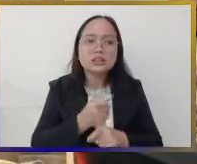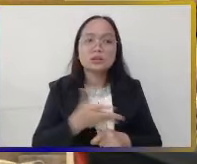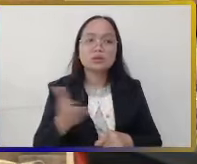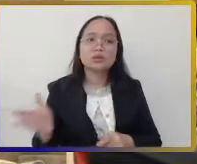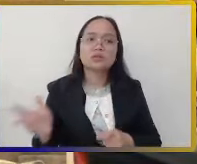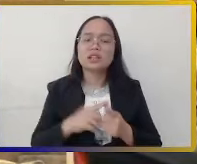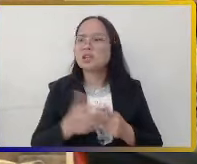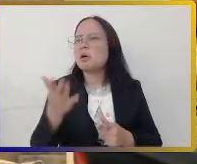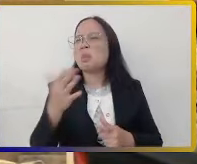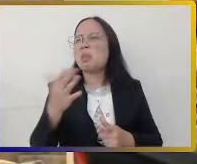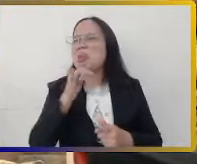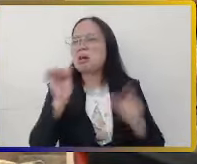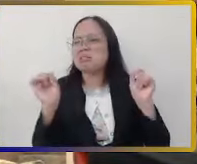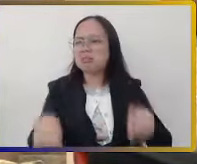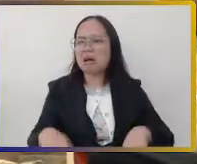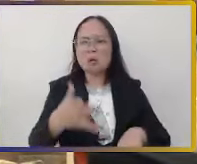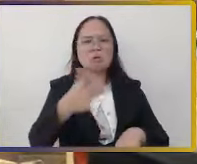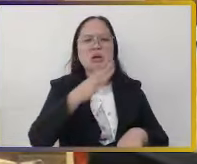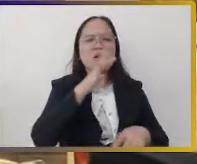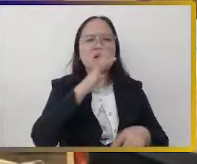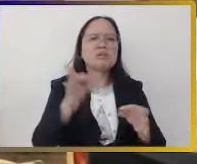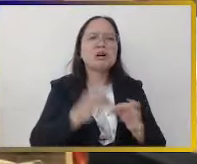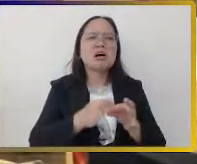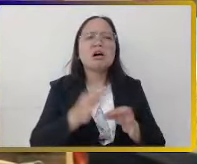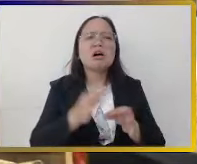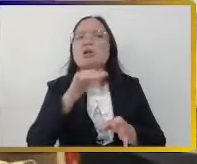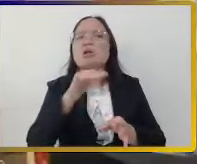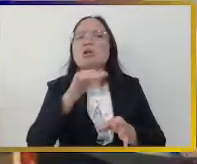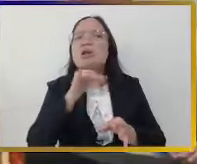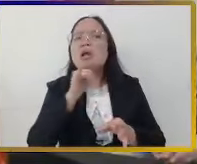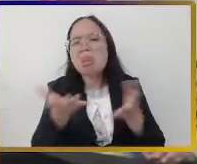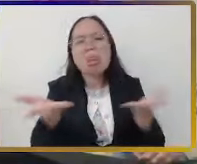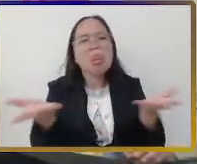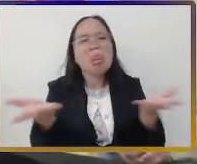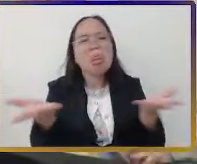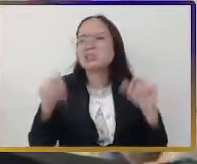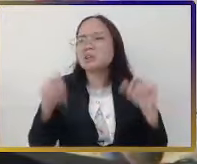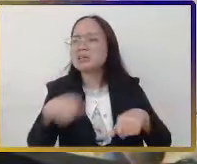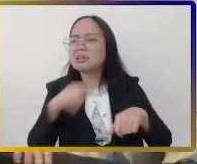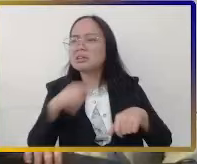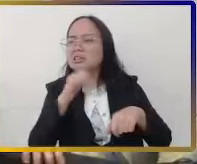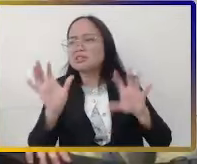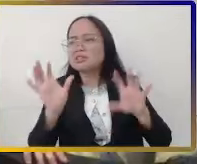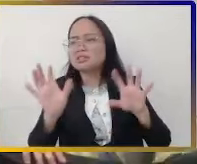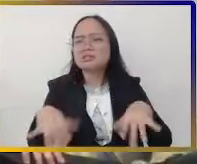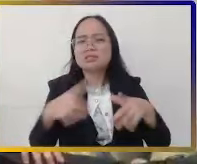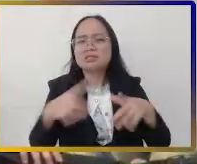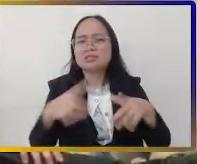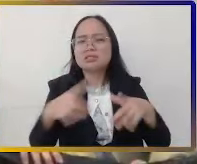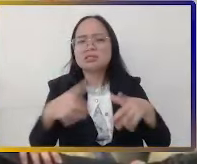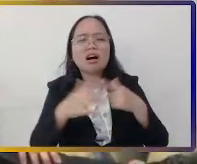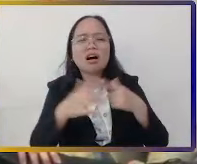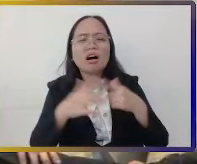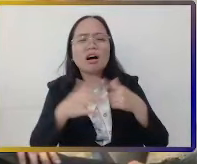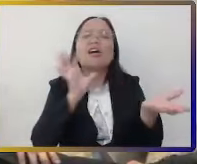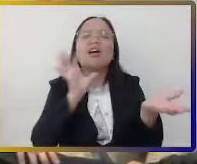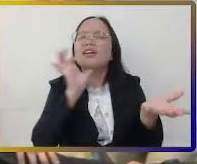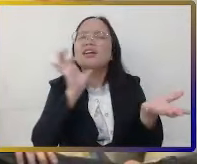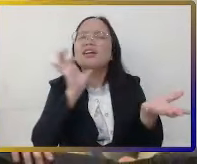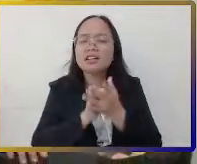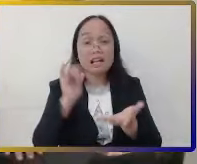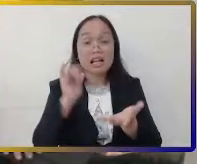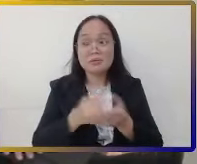sasabihin, hindi ka pwede, hindi talaga ikaw ang nababagay, hindi talaga ikaw ang para dyan, wala talaga sa'yo, hindi ka bagay dyan, hiwala ka dyan sa ganyang